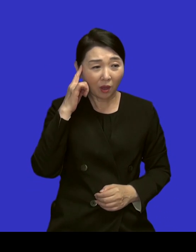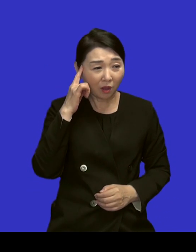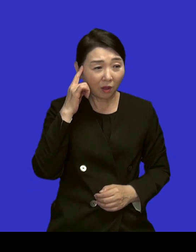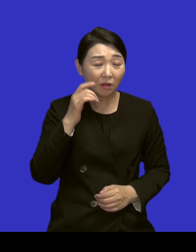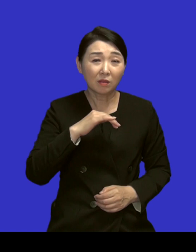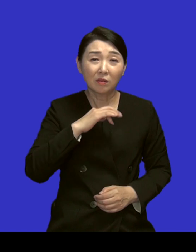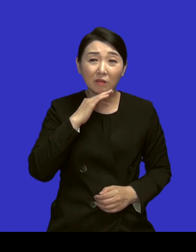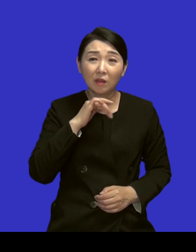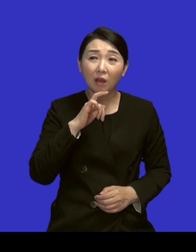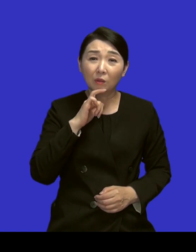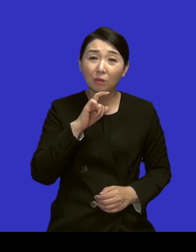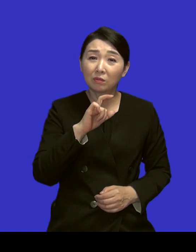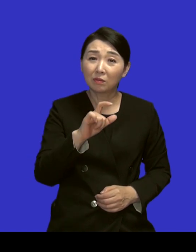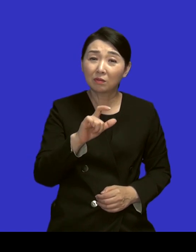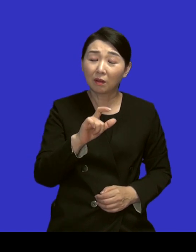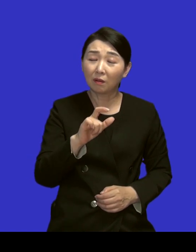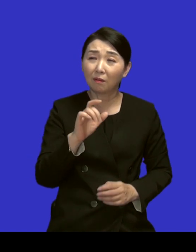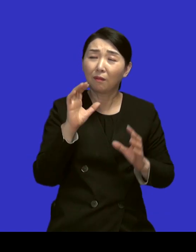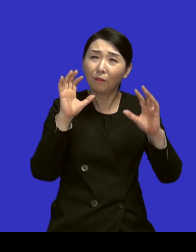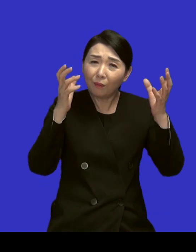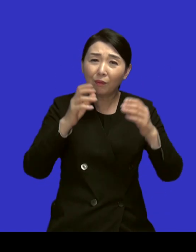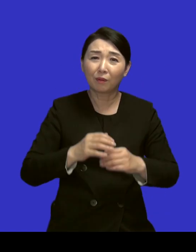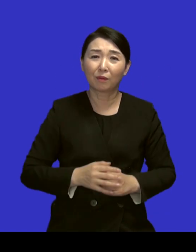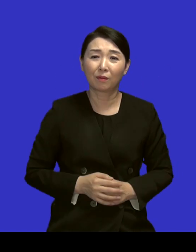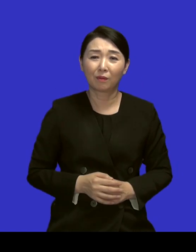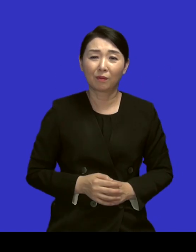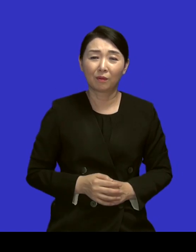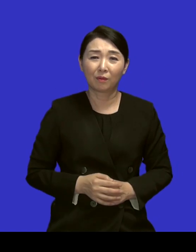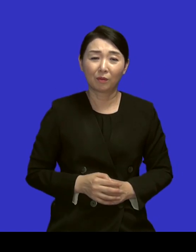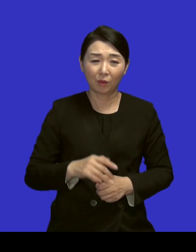나이에 한 6, 7년, 그러니까 5년 정도